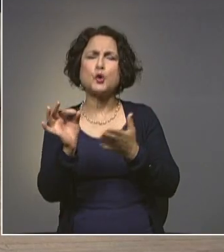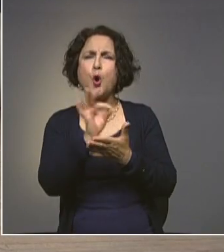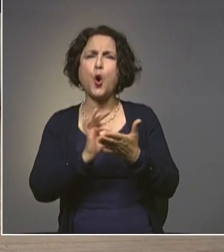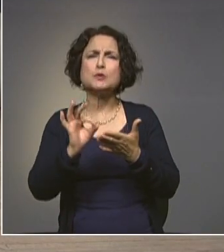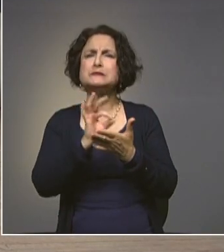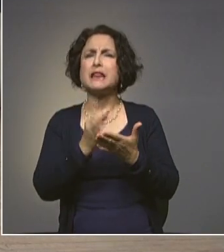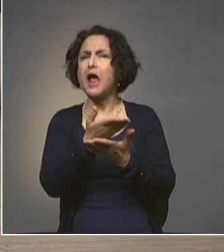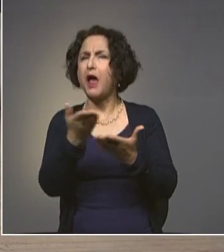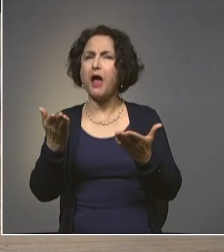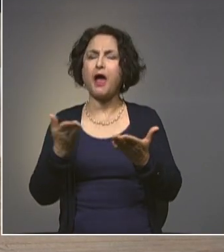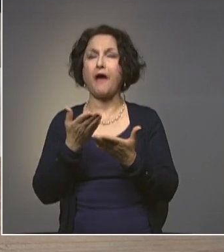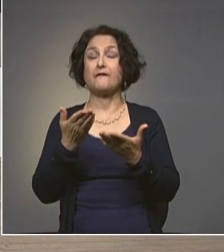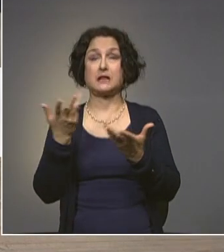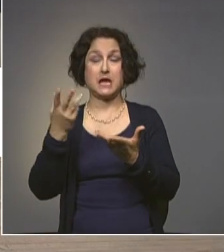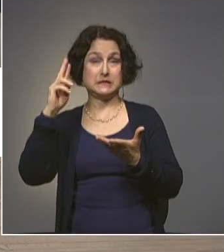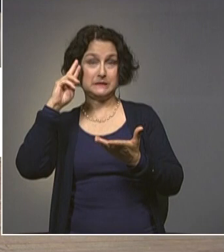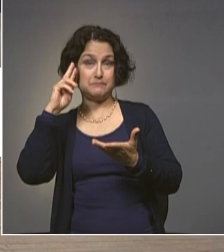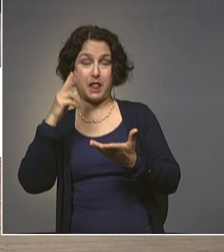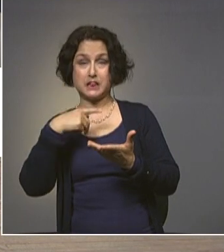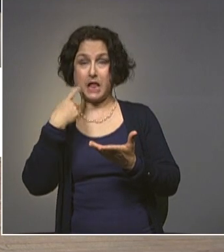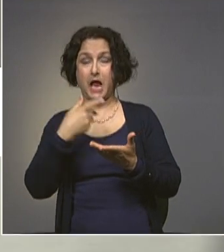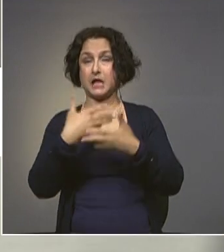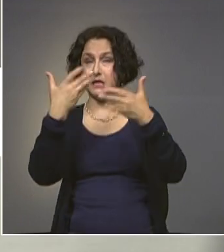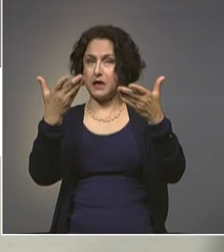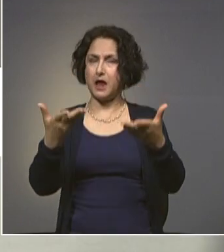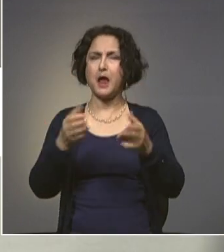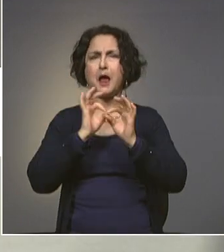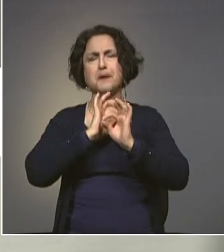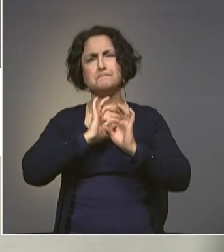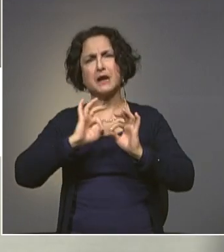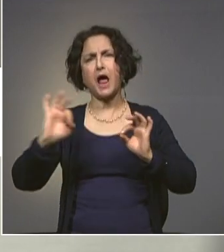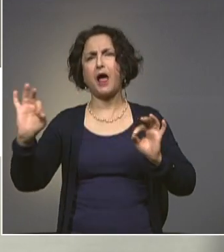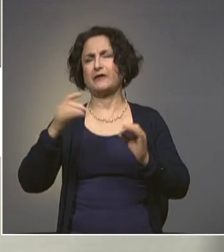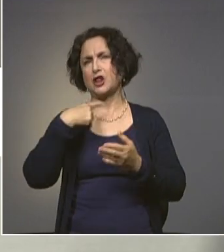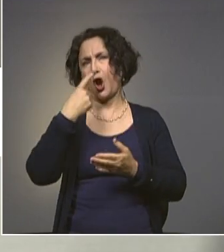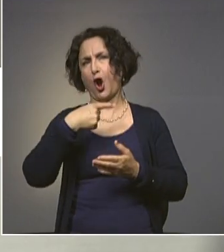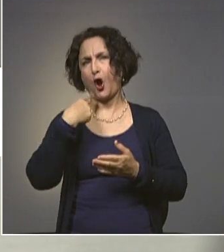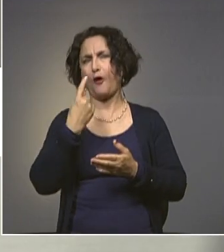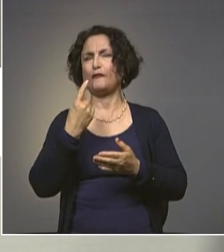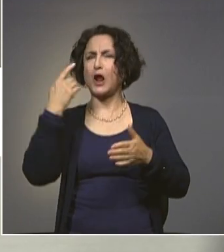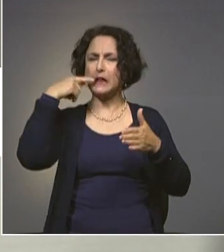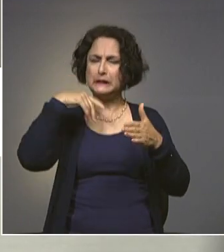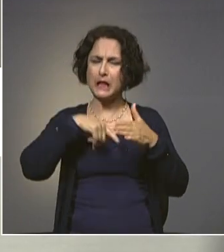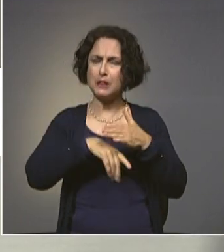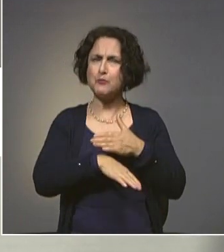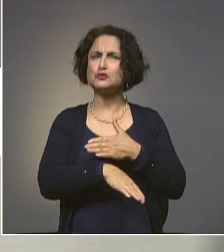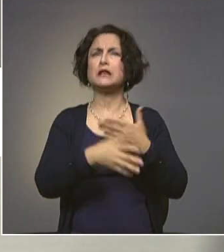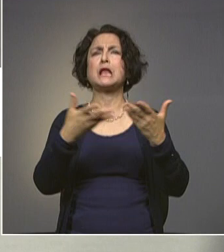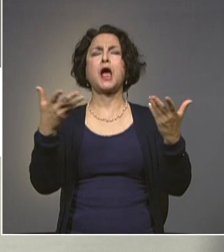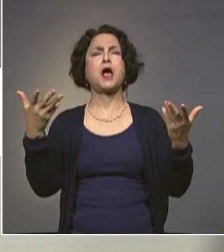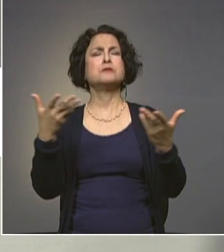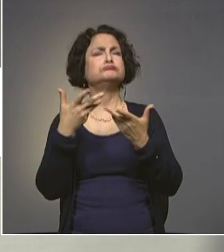Какво... Оценяват тяхните изпълнения, цялостно изпълнение, правоговор, дълбочина и така нататък. Тоест,